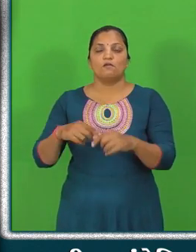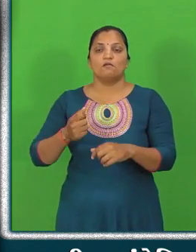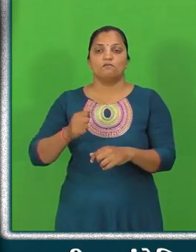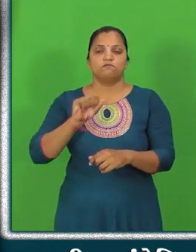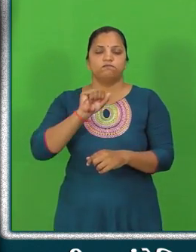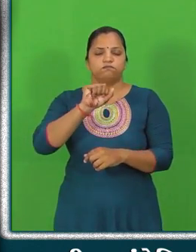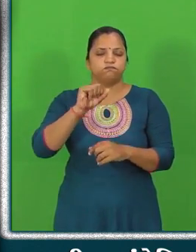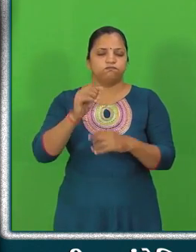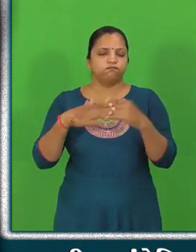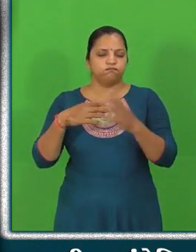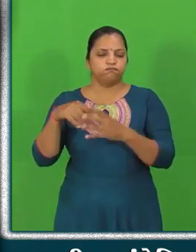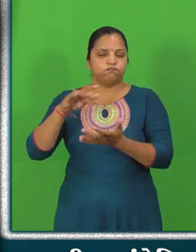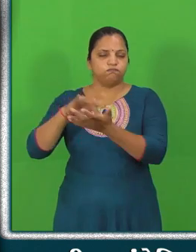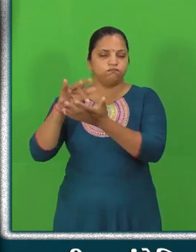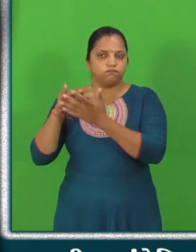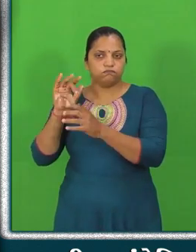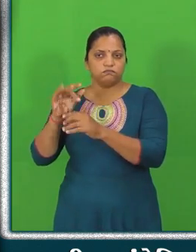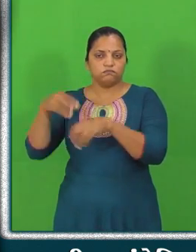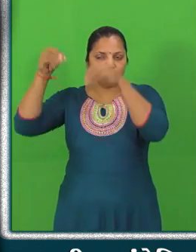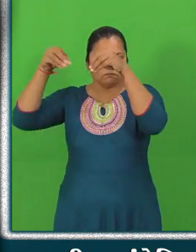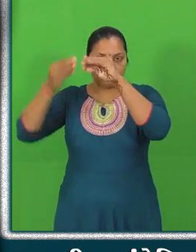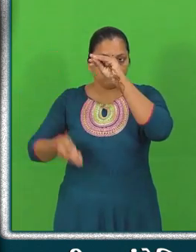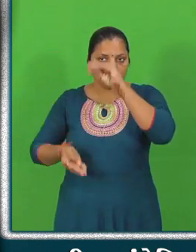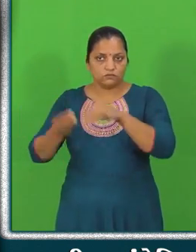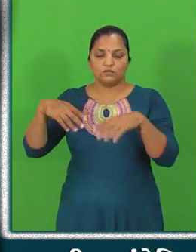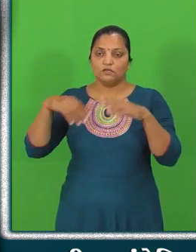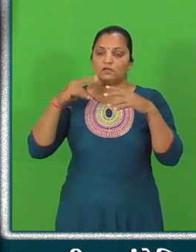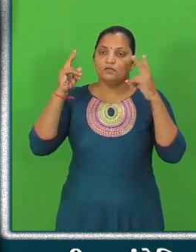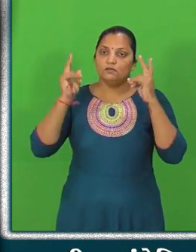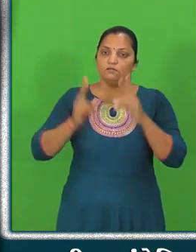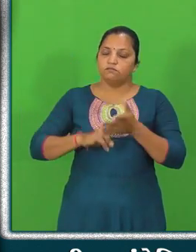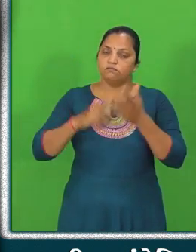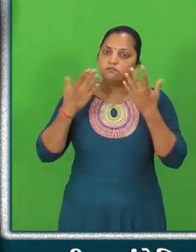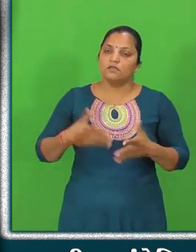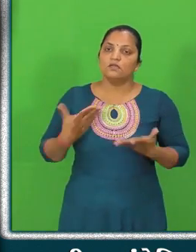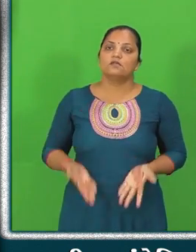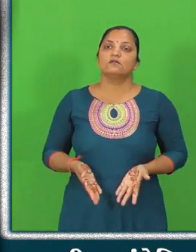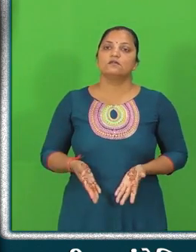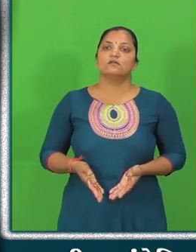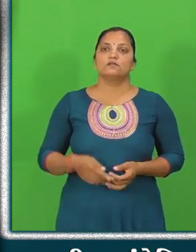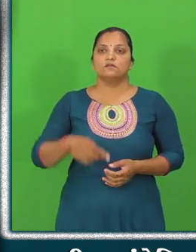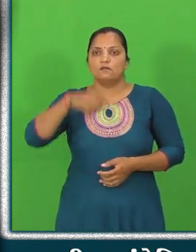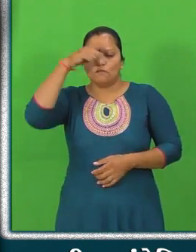બહુ જ વરસાદ પડે છે, વરસાદની સિઝન છે એટલે વરસાદ તો પડશે જ।